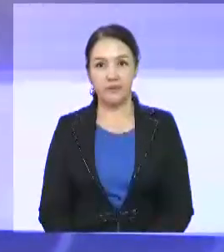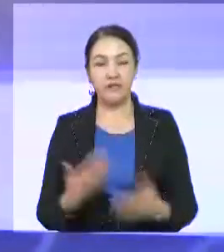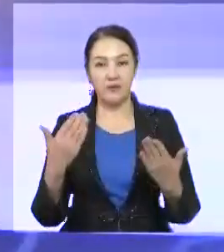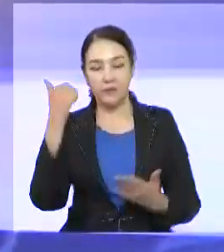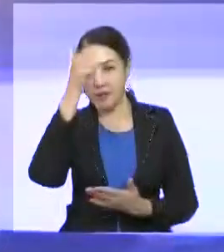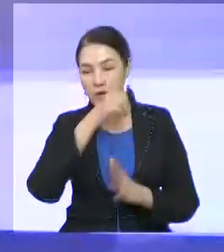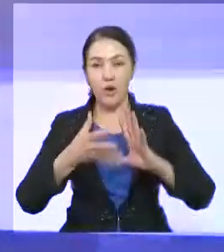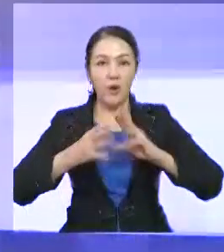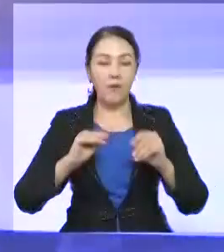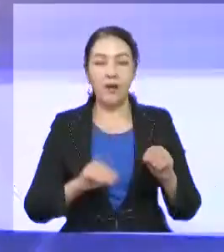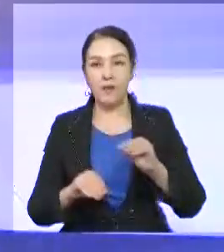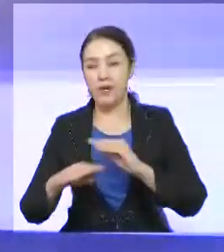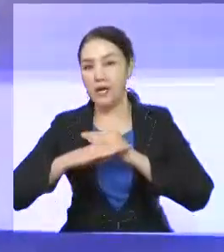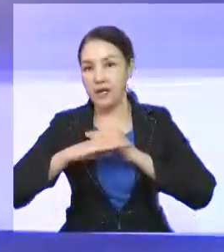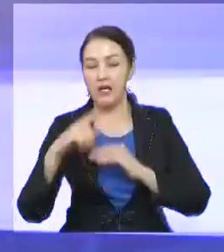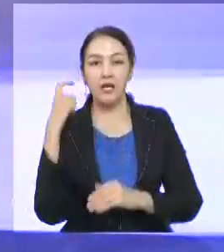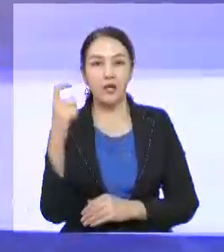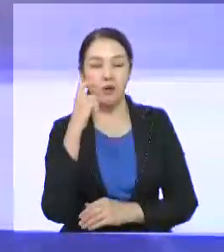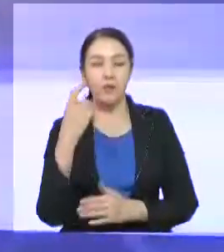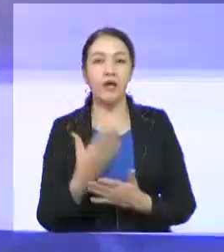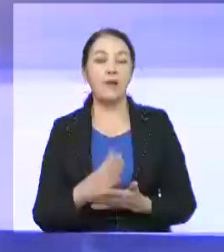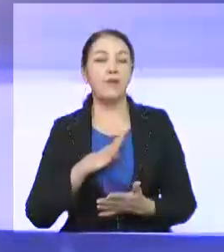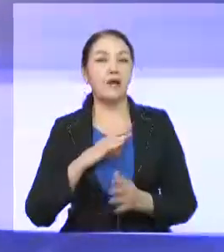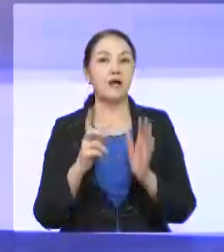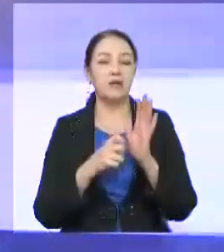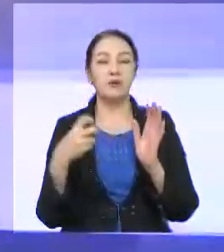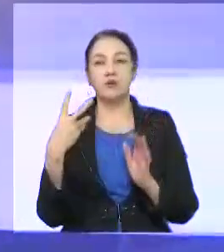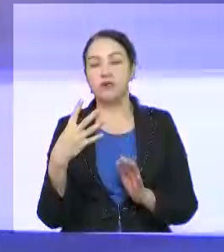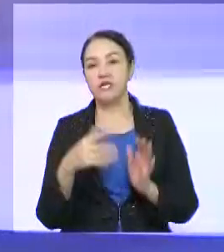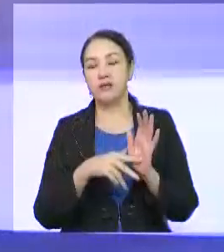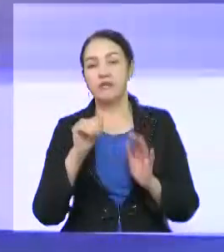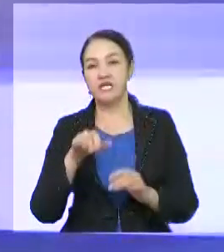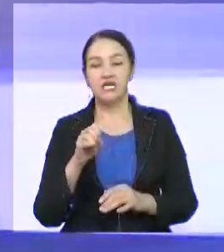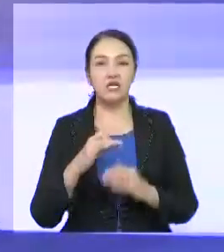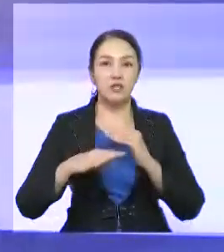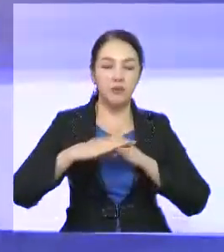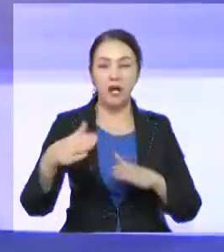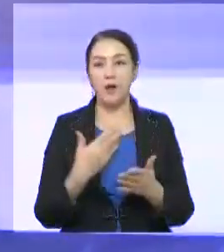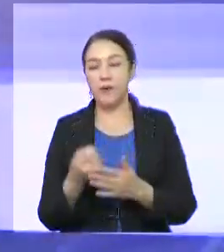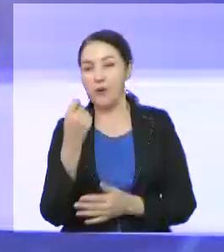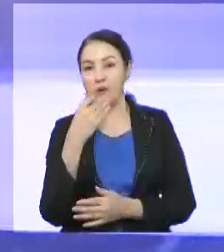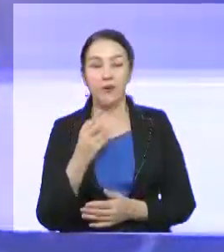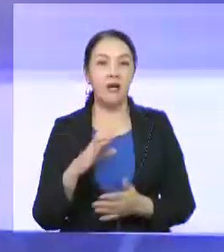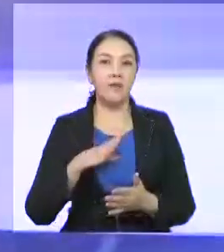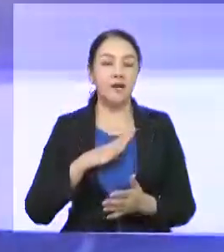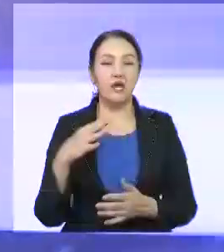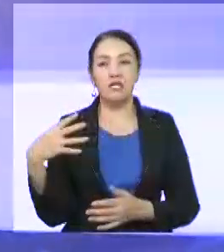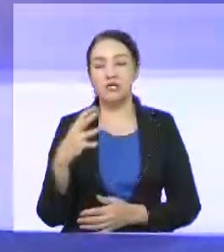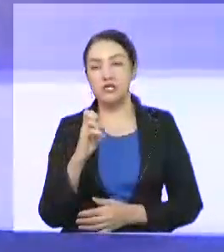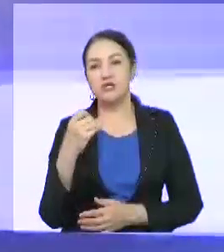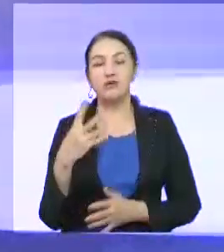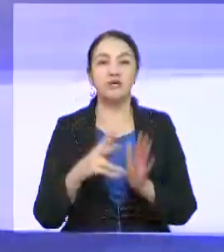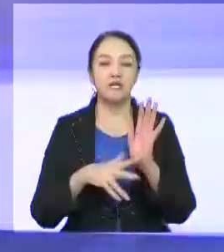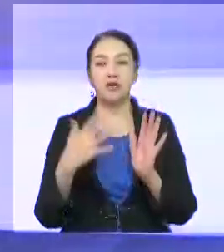текущем году общая посевная площадь сельскохозяйственных культур составила 747 тысяч гектаров. Из них площадь зерновых культур составляет